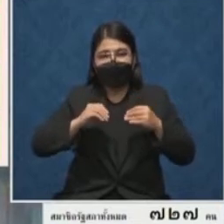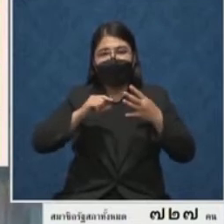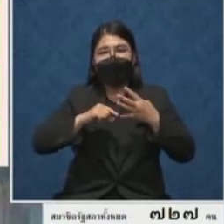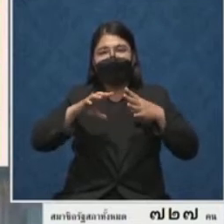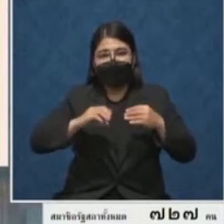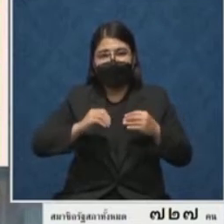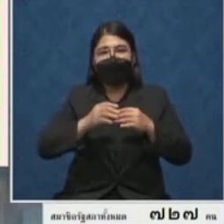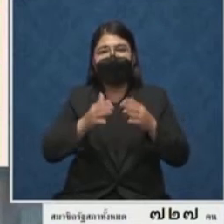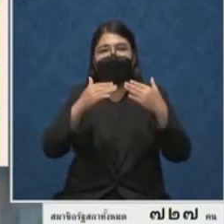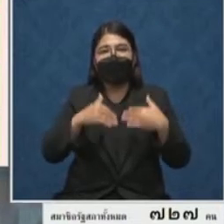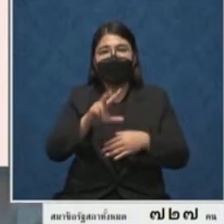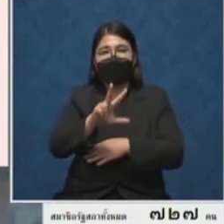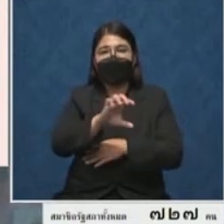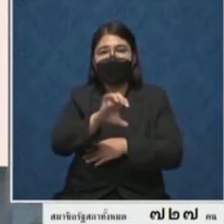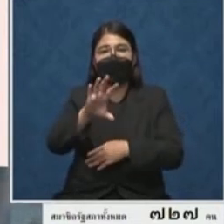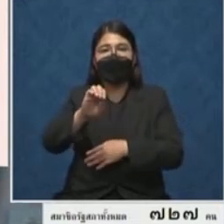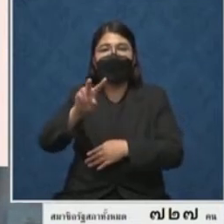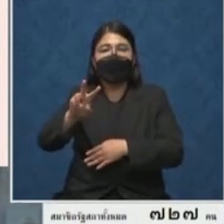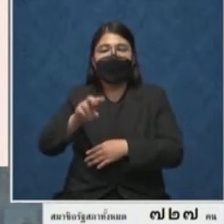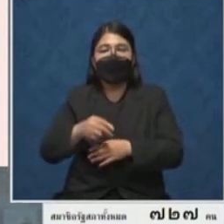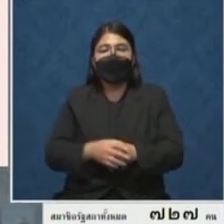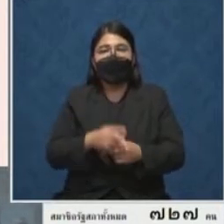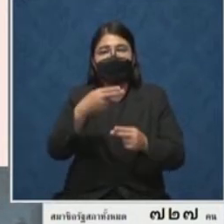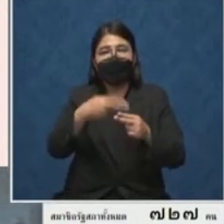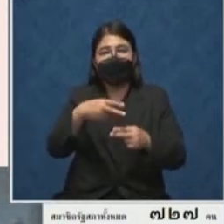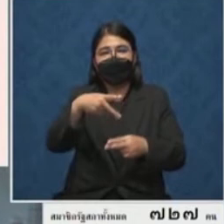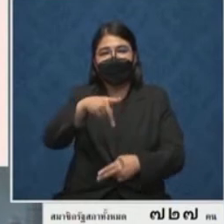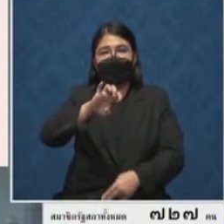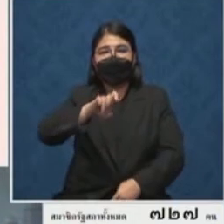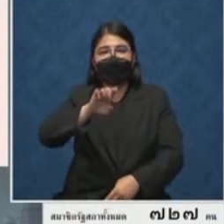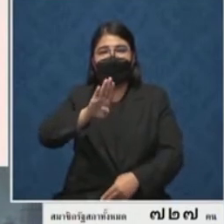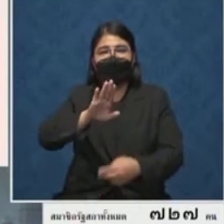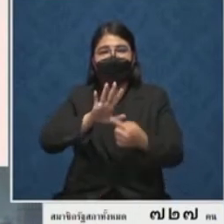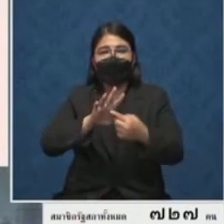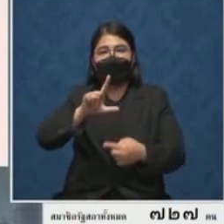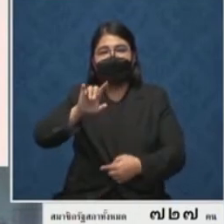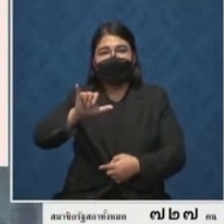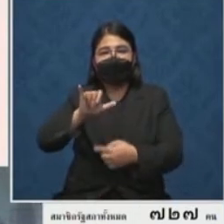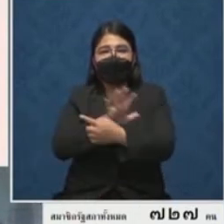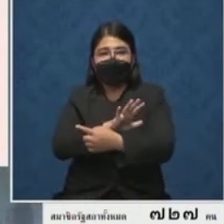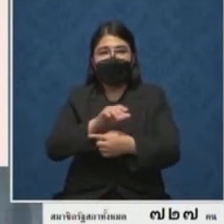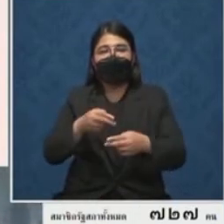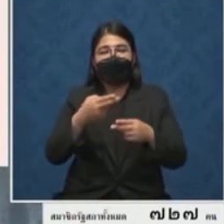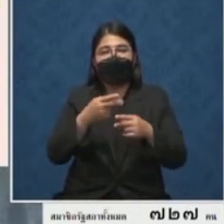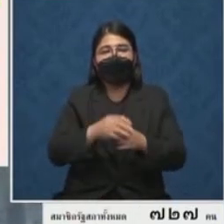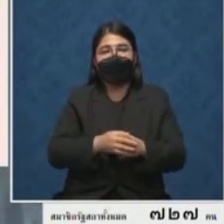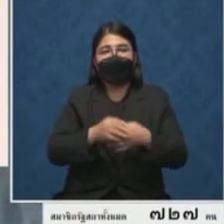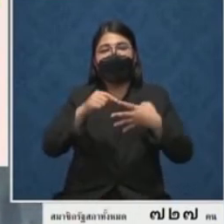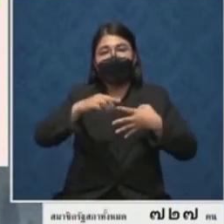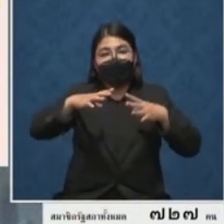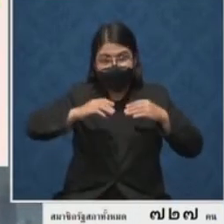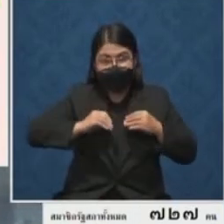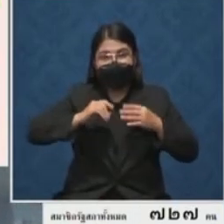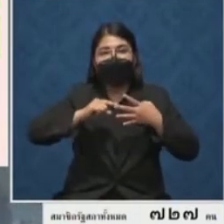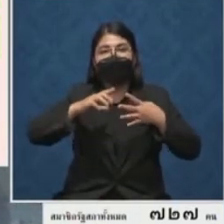352นายพิบูลย์รัชกิจประการ 1รับหลักการ2รับหลักการ3รับห